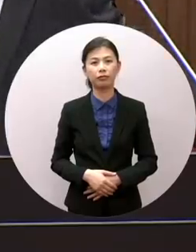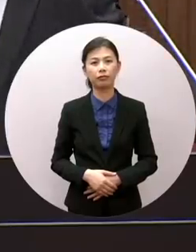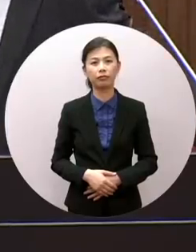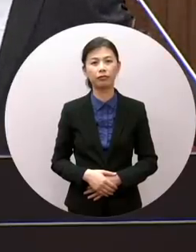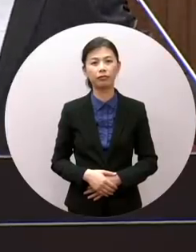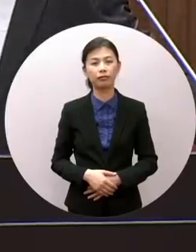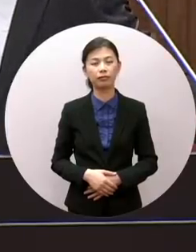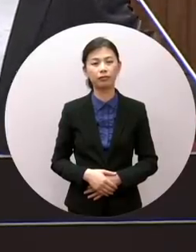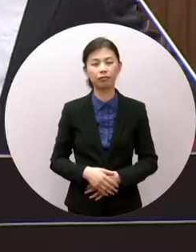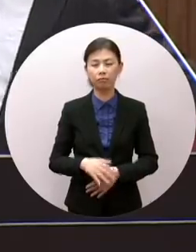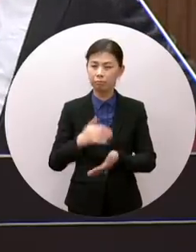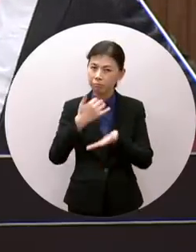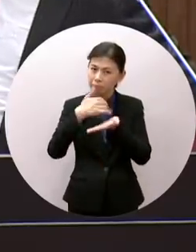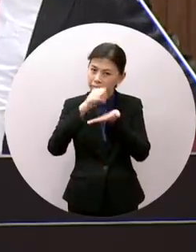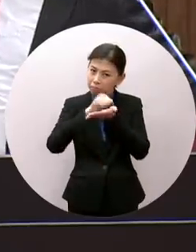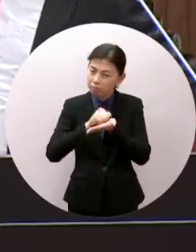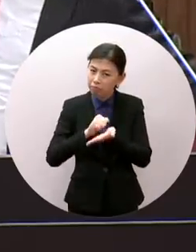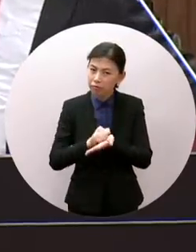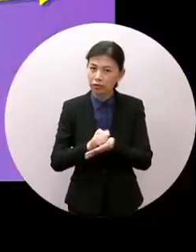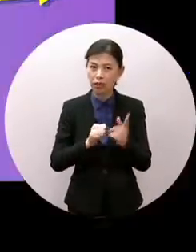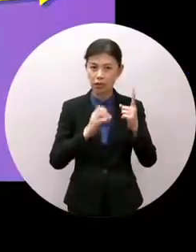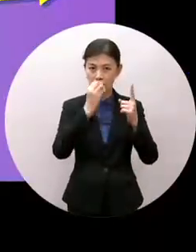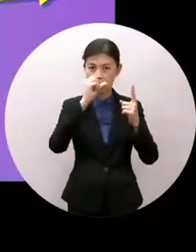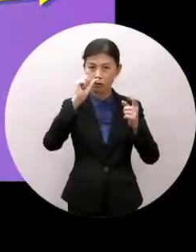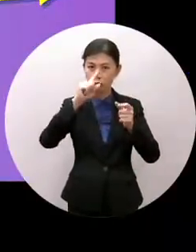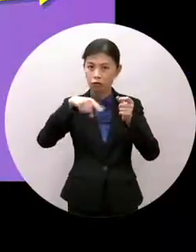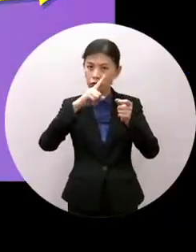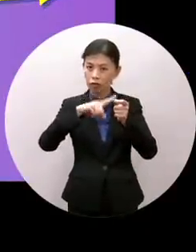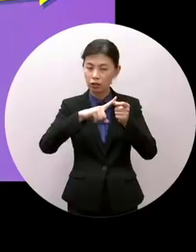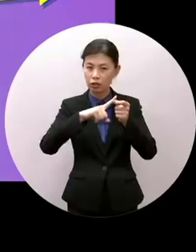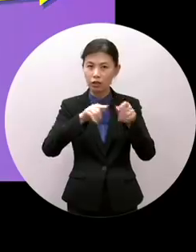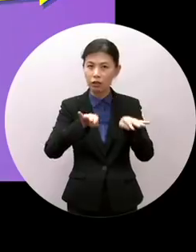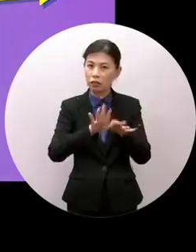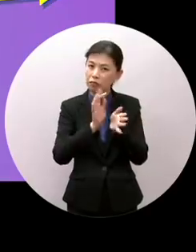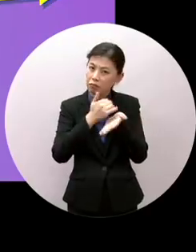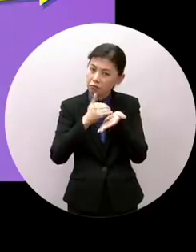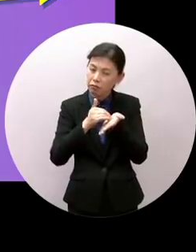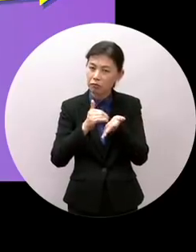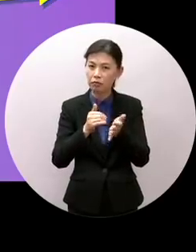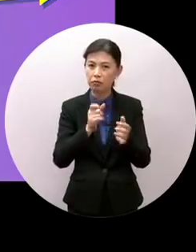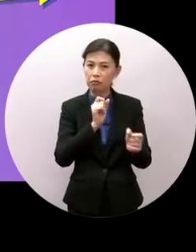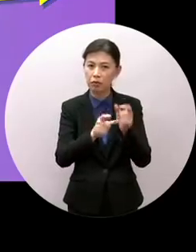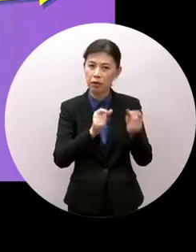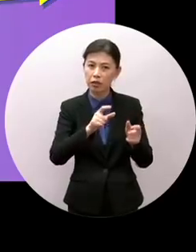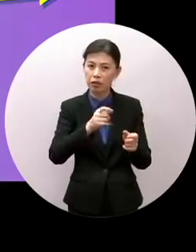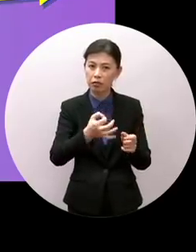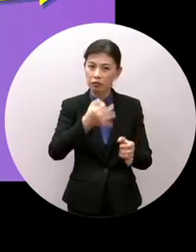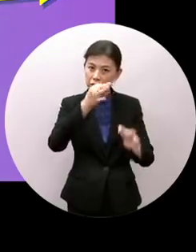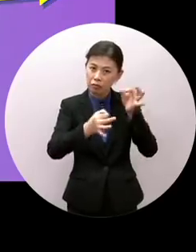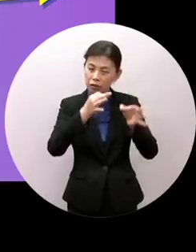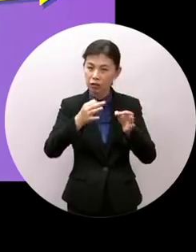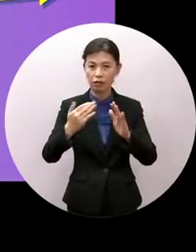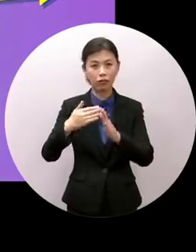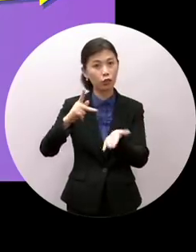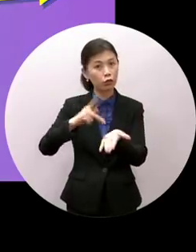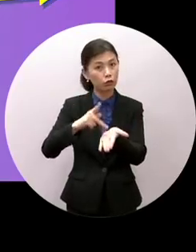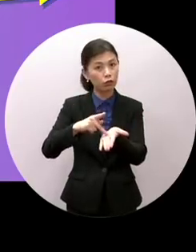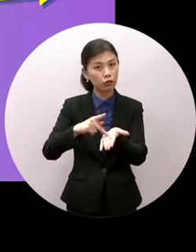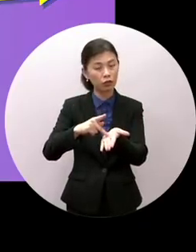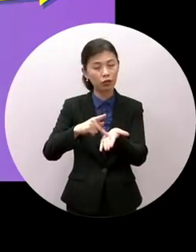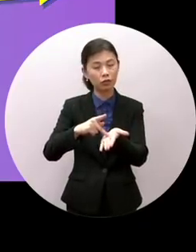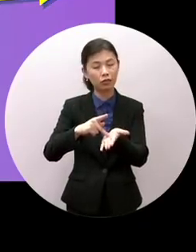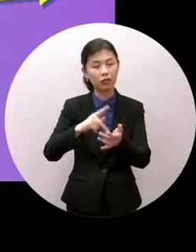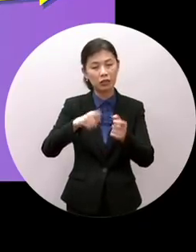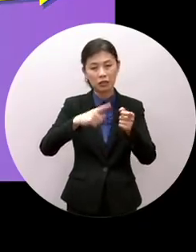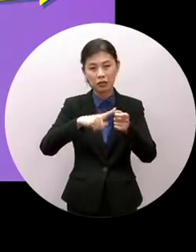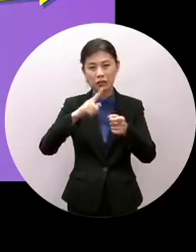这个根据统计以105年为这个基期。我们的消费者物价指数，特别在房租类的部分，我们是一直逐